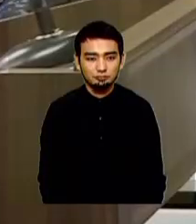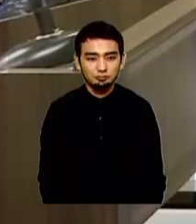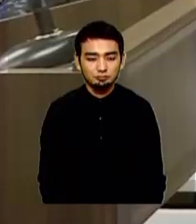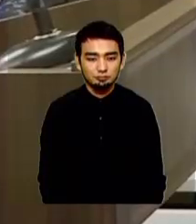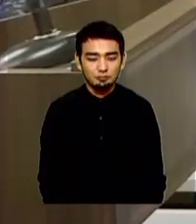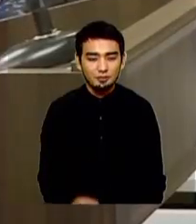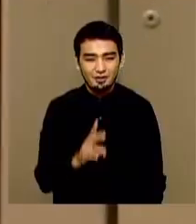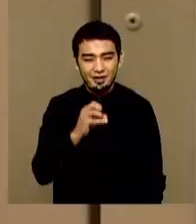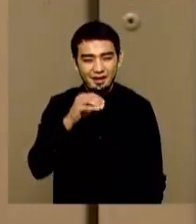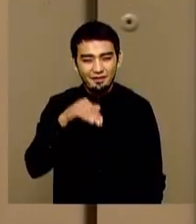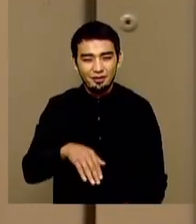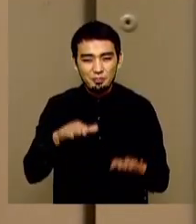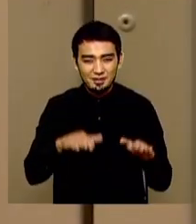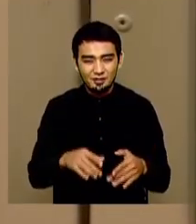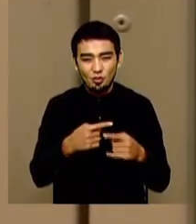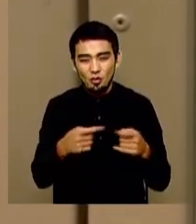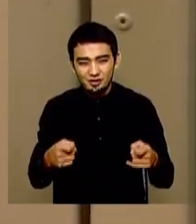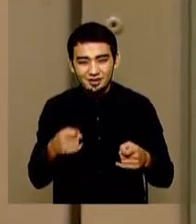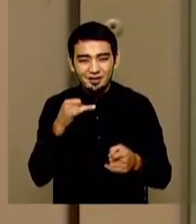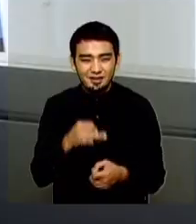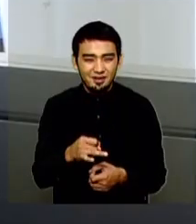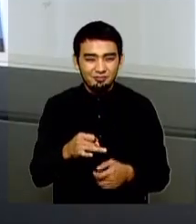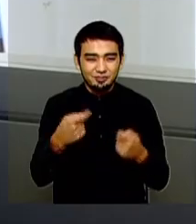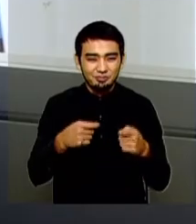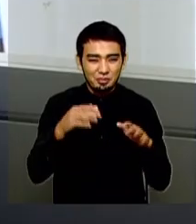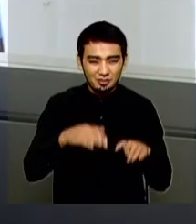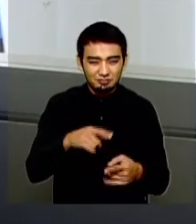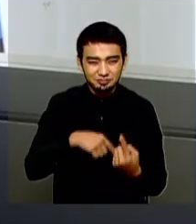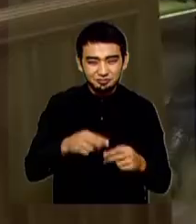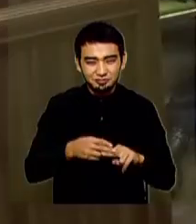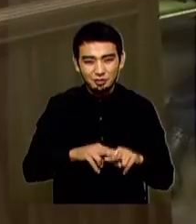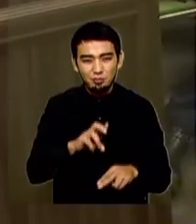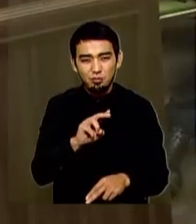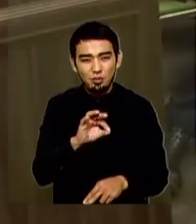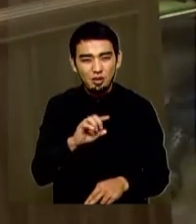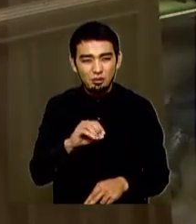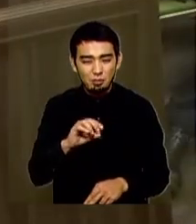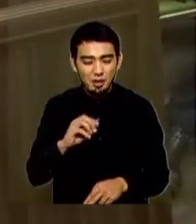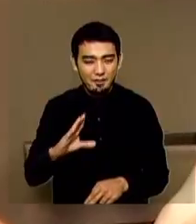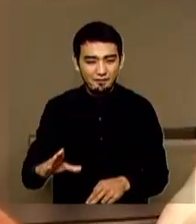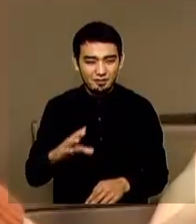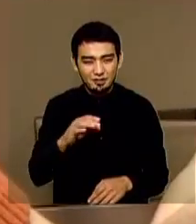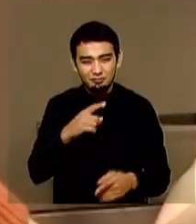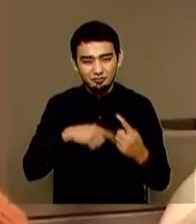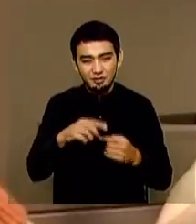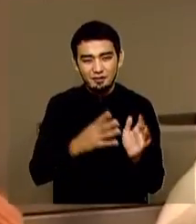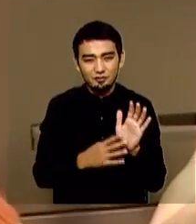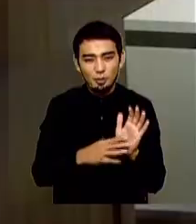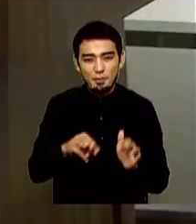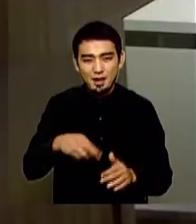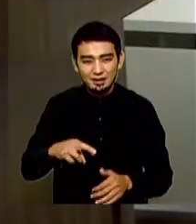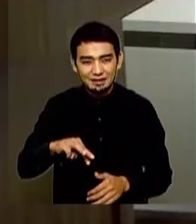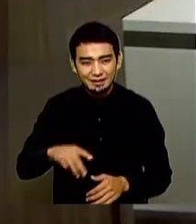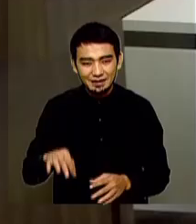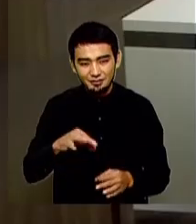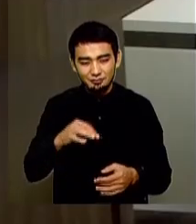Нефтяное месторождение, гостиницы и торгово-развлекательные комплексы. Кайрат Боранбаев вернул государству активы на 90 миллиардов тенге.